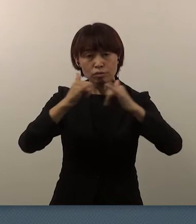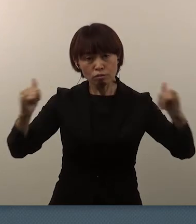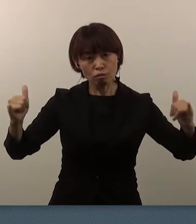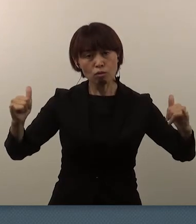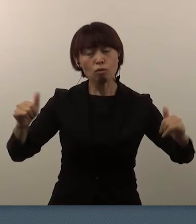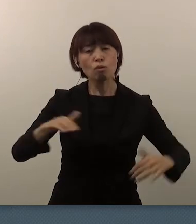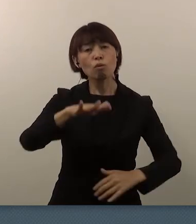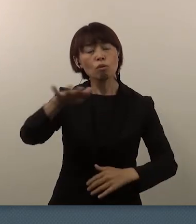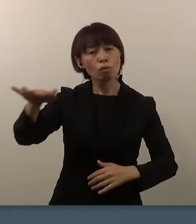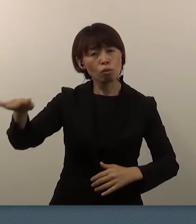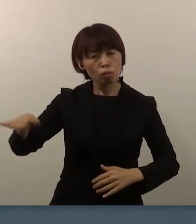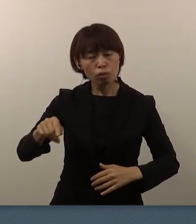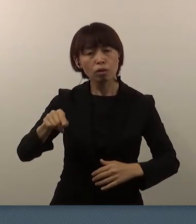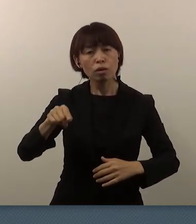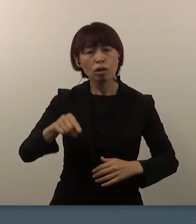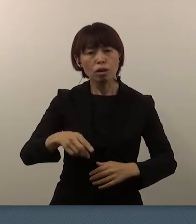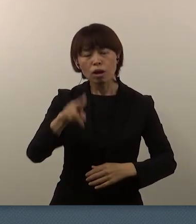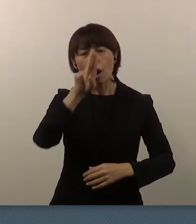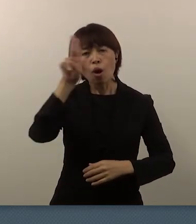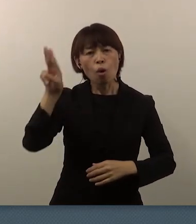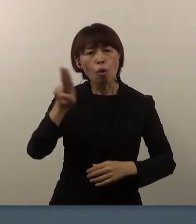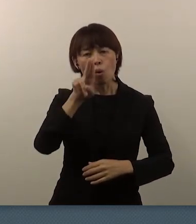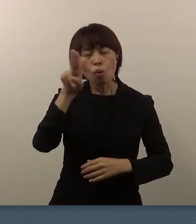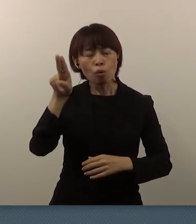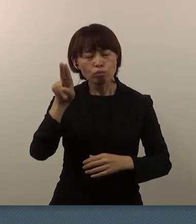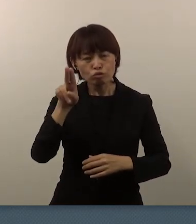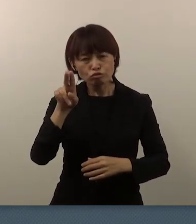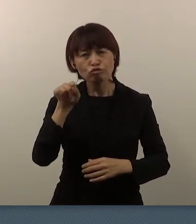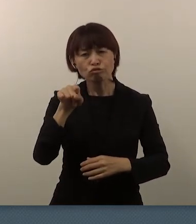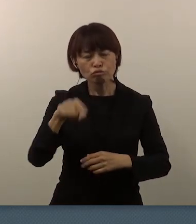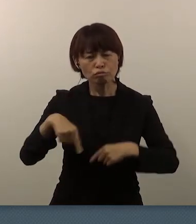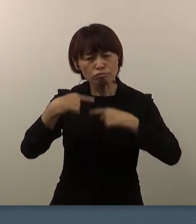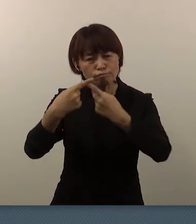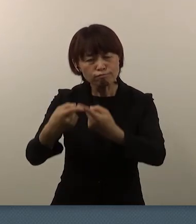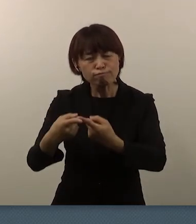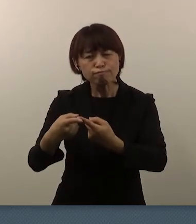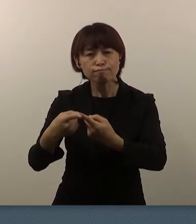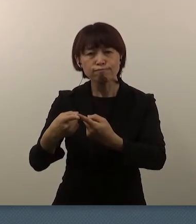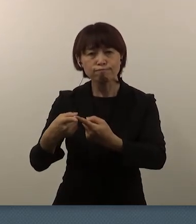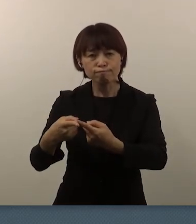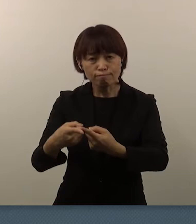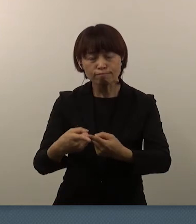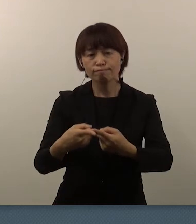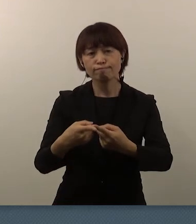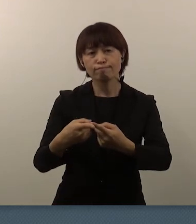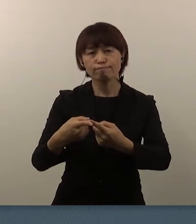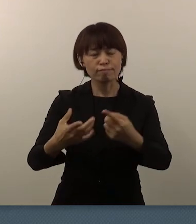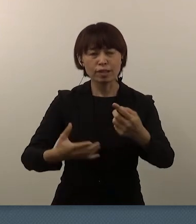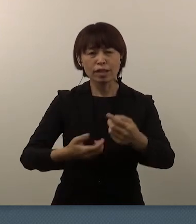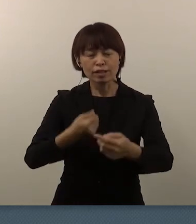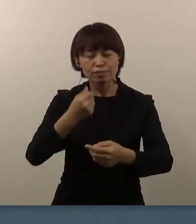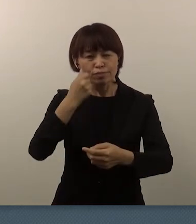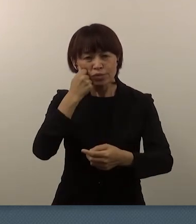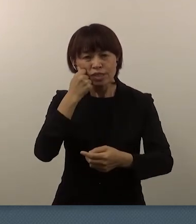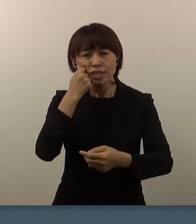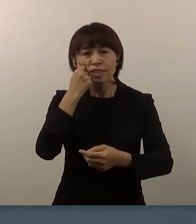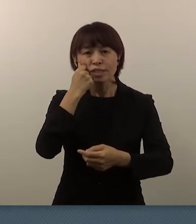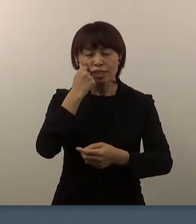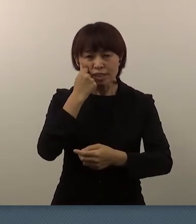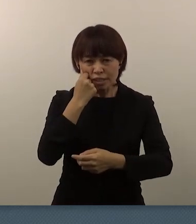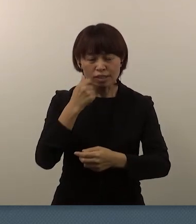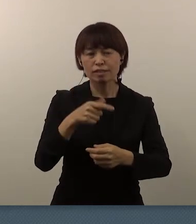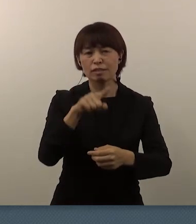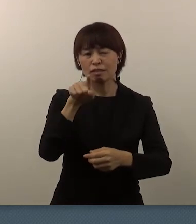ム真理教にこう染まっていった、そして信じられないような大量殺人に手を貸した、何のことが起きたの